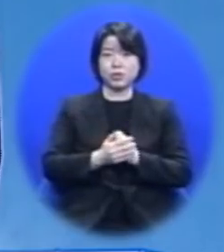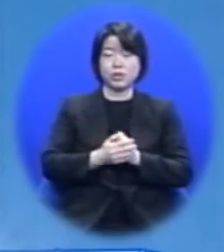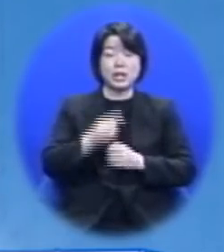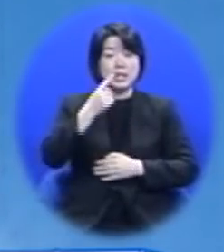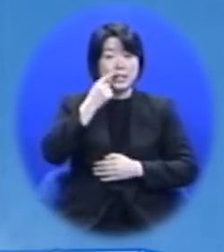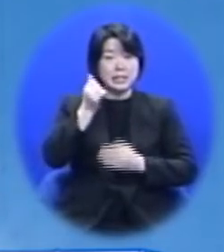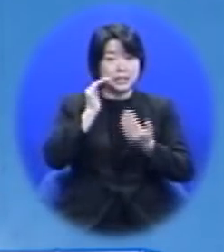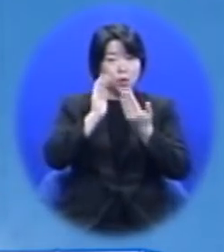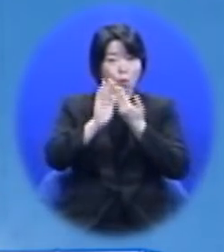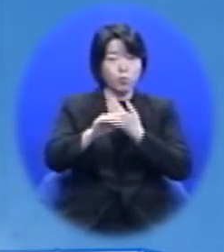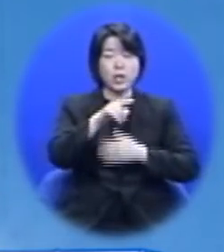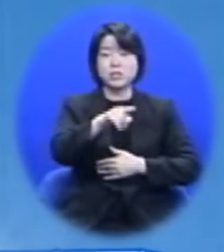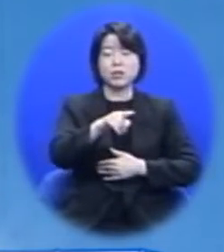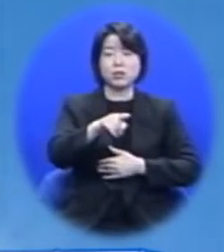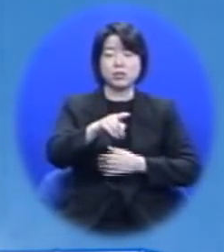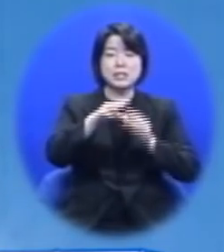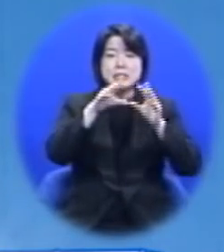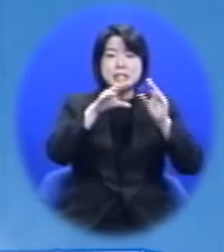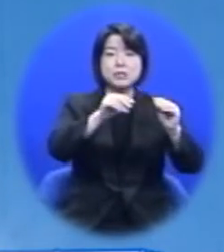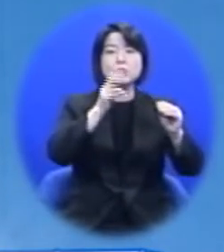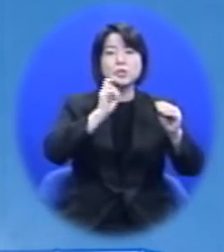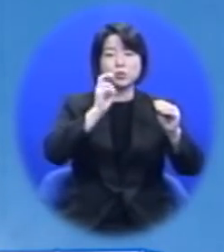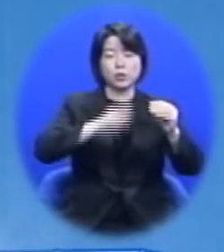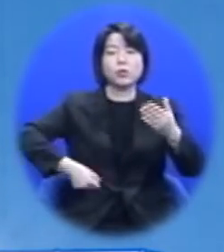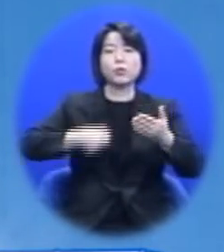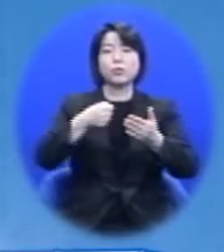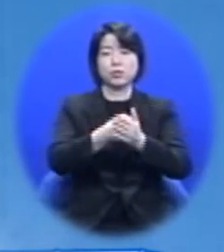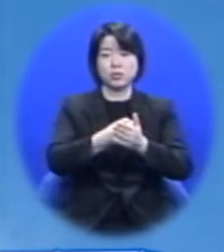일제가 나중에는 금지곡으로 정했습니다.